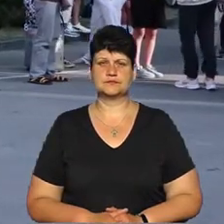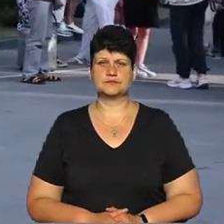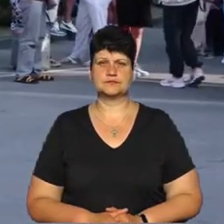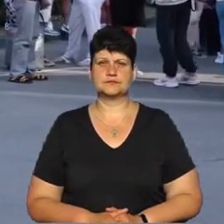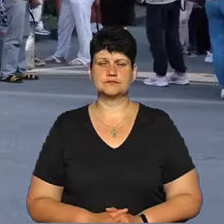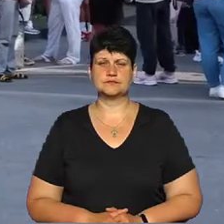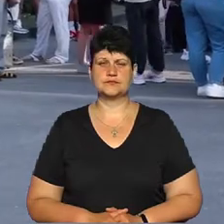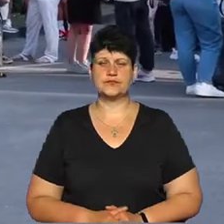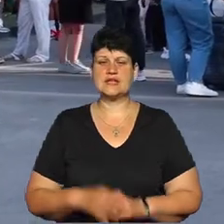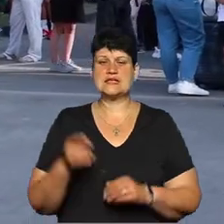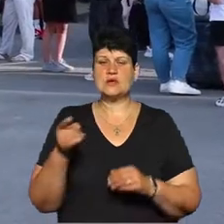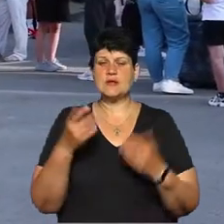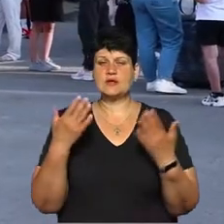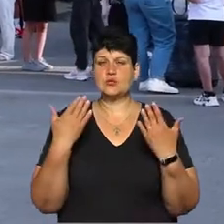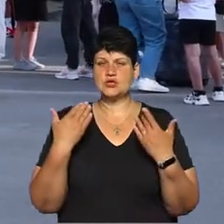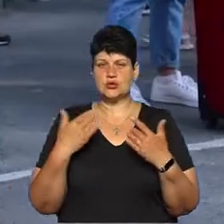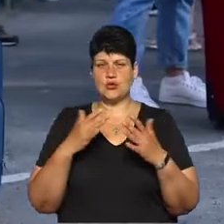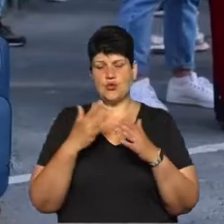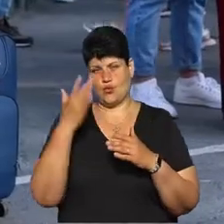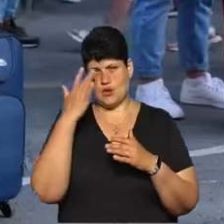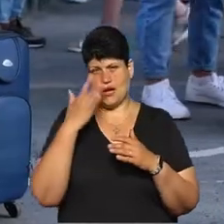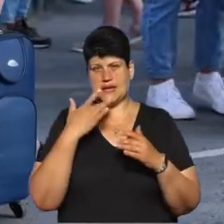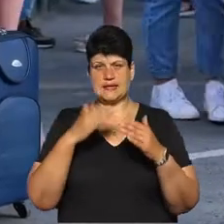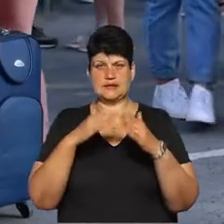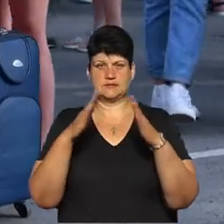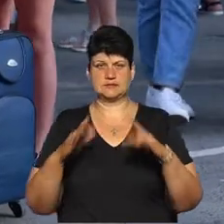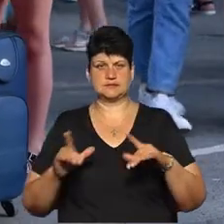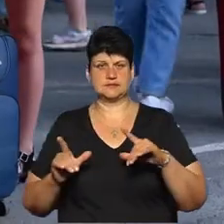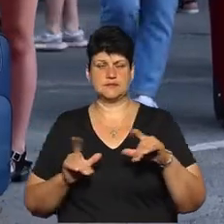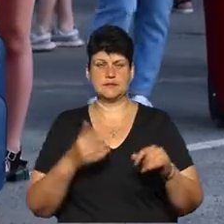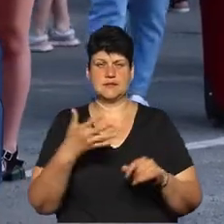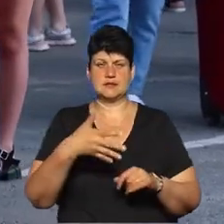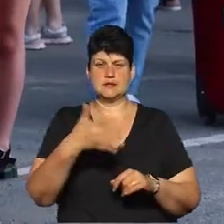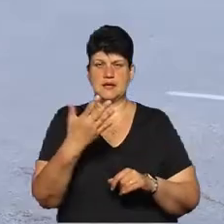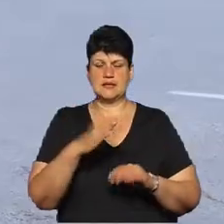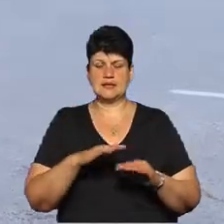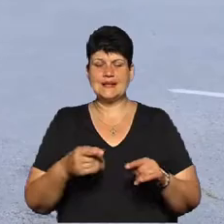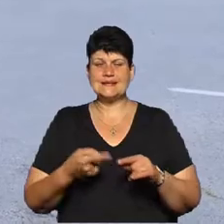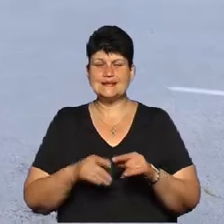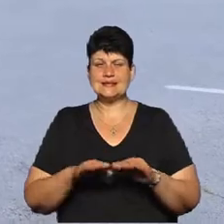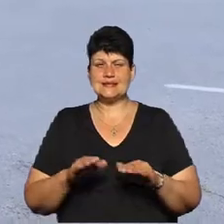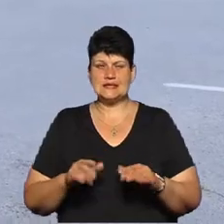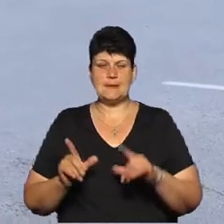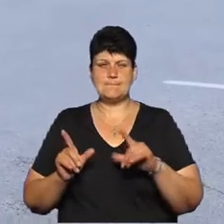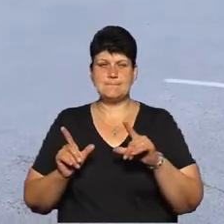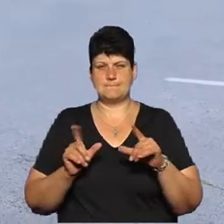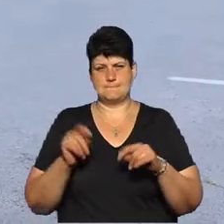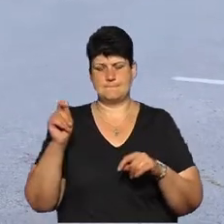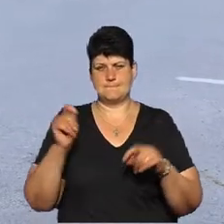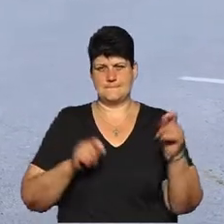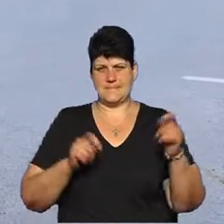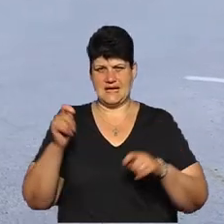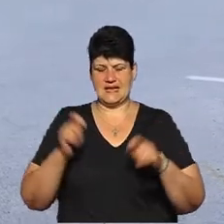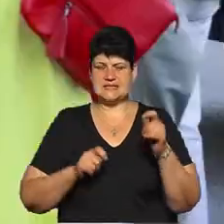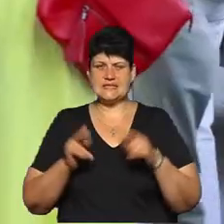З Тернополя на відпочинок у літніх таборах вирушають 55 дітей. Це діти переселенців, а також ті, чиї батьки загинули в